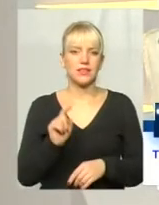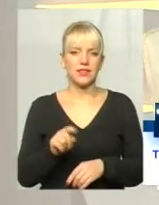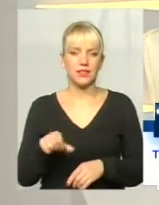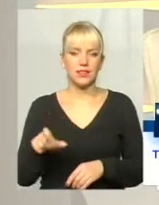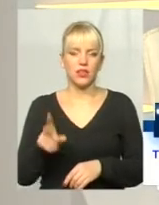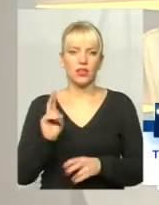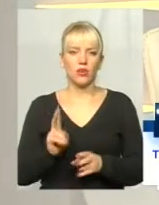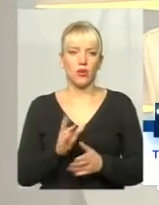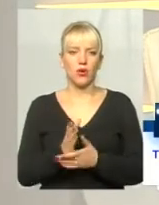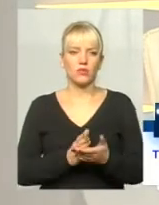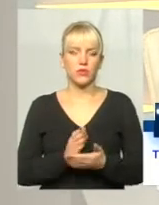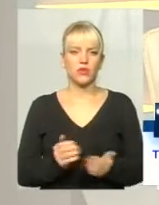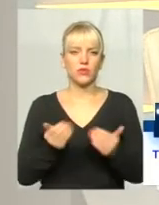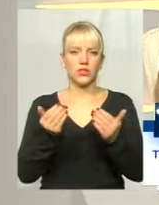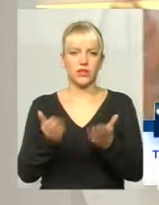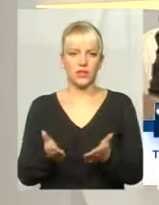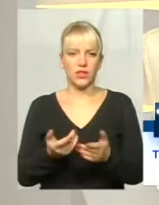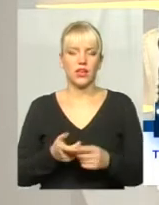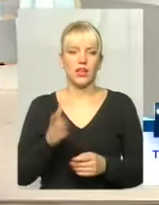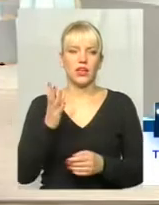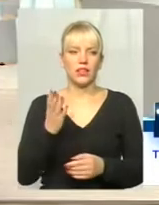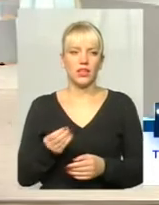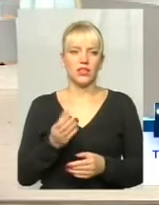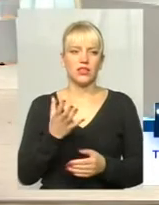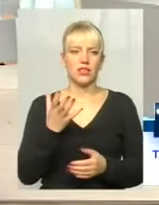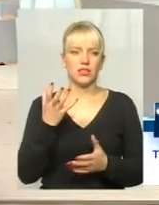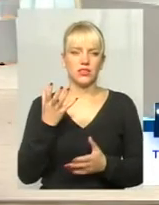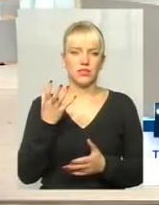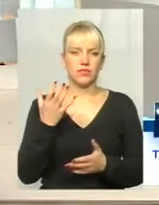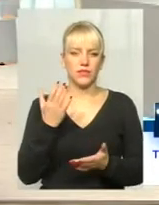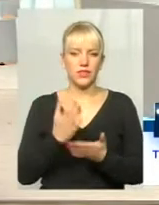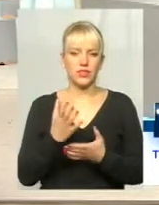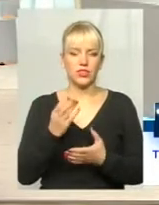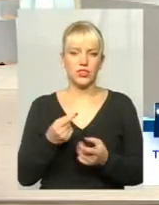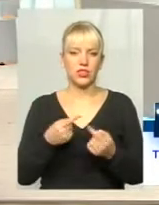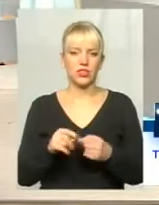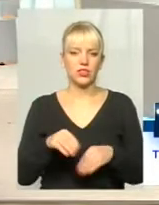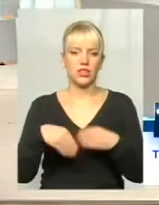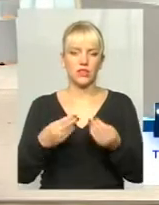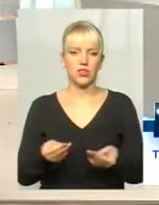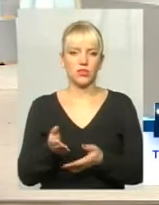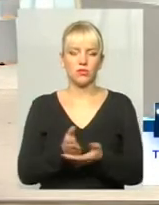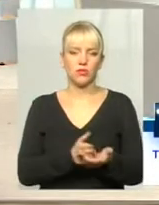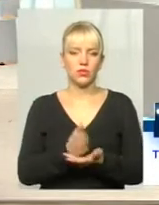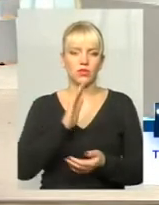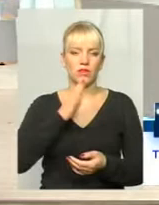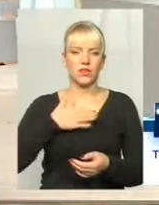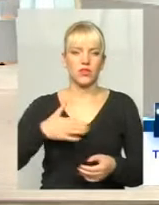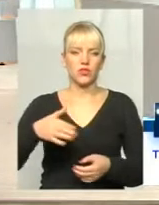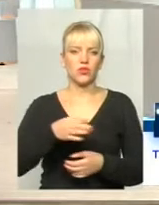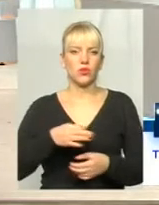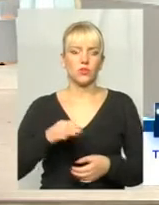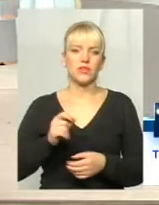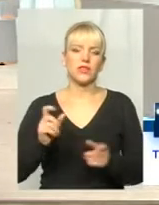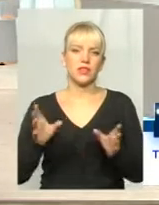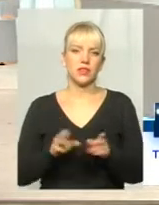яких обслуговуєте ви. Є ще інші надавачі послуг в нашій області. Разом